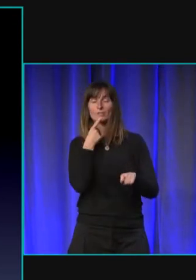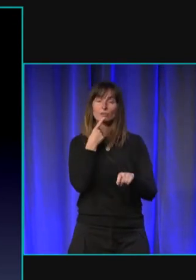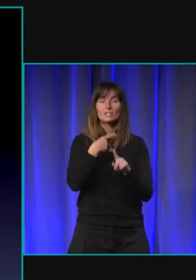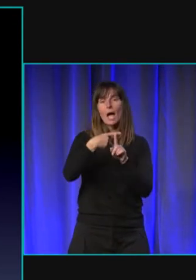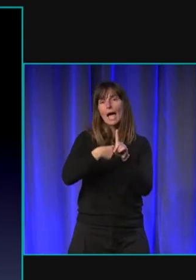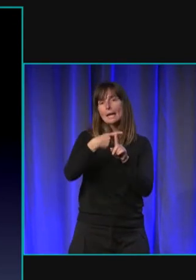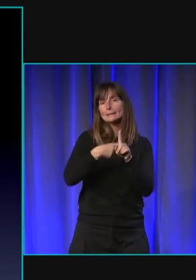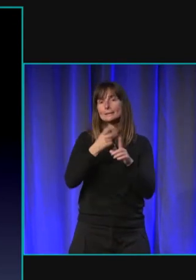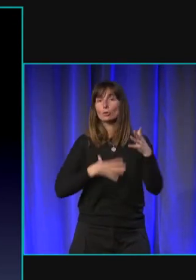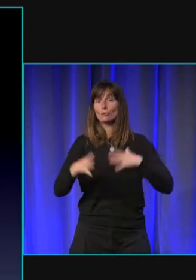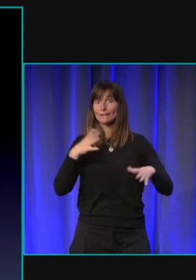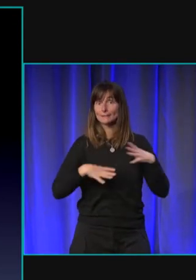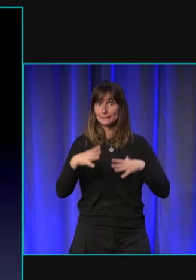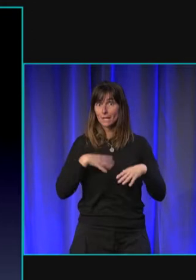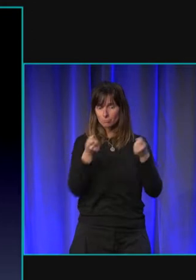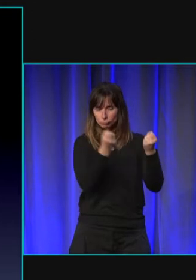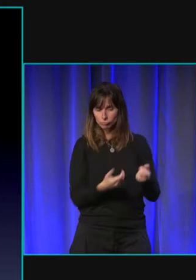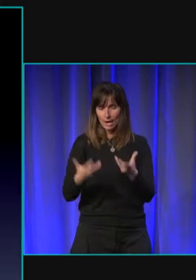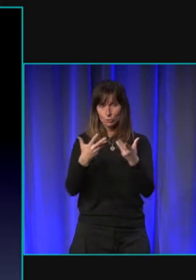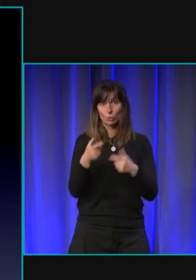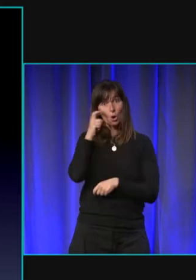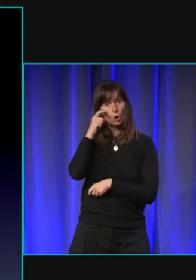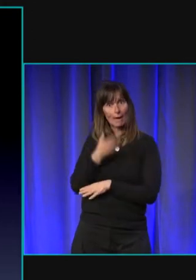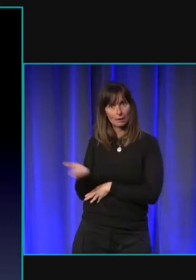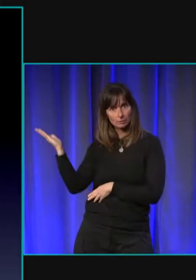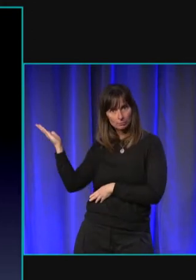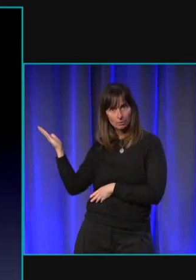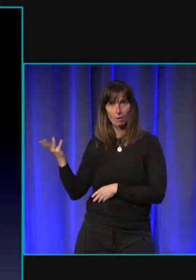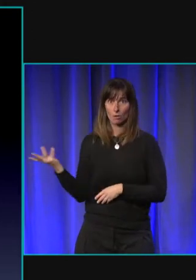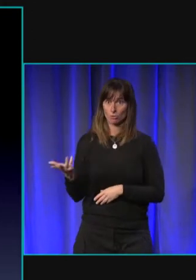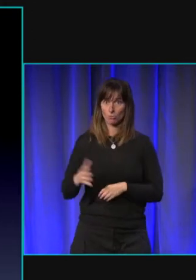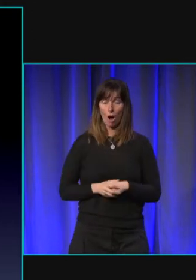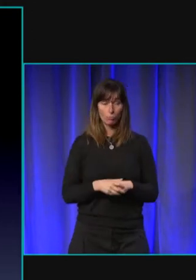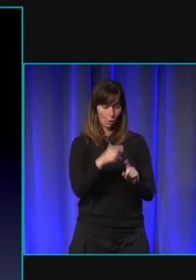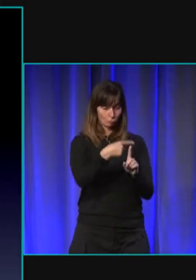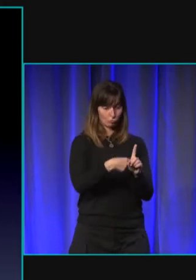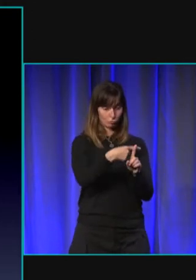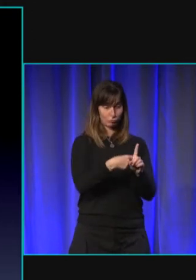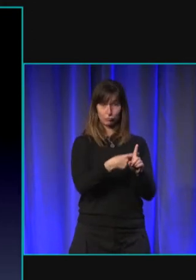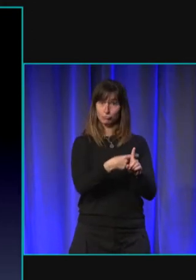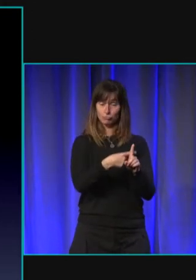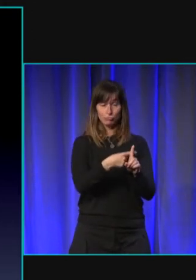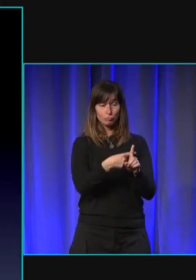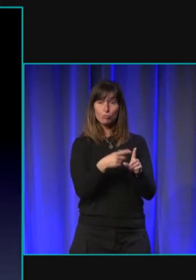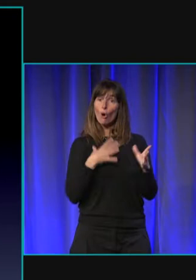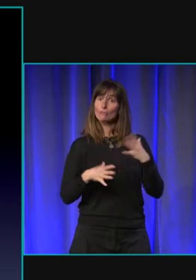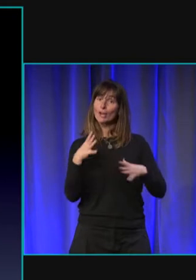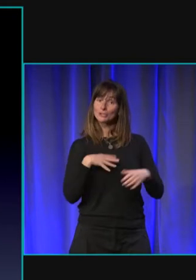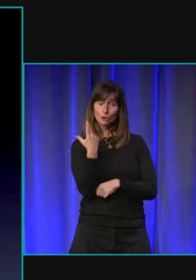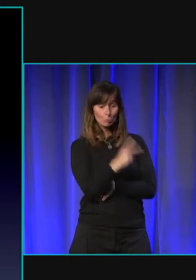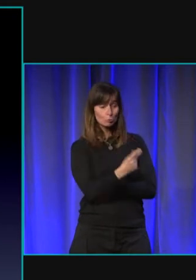fatigue. Et donc vous voyez à l'écran que cet indice de fatigue, il n'est pas très élevé chez les enfants. On a une fatigue qui est de